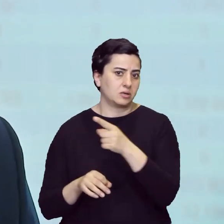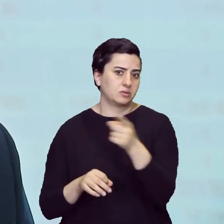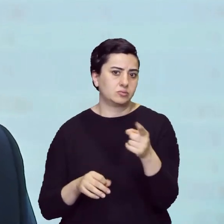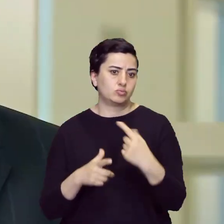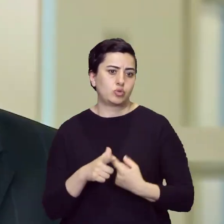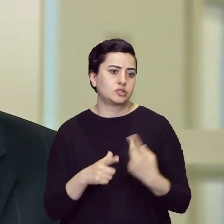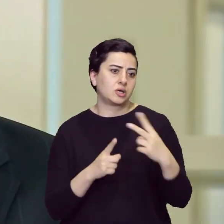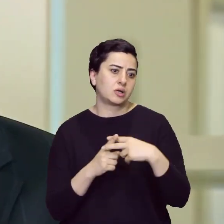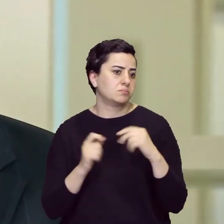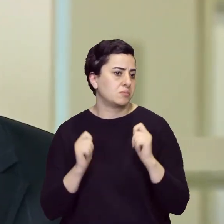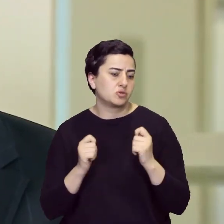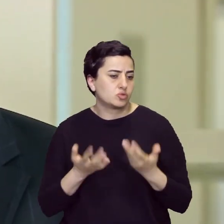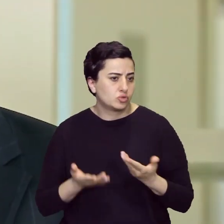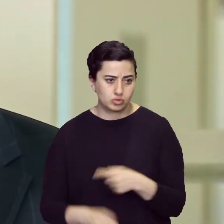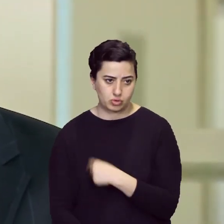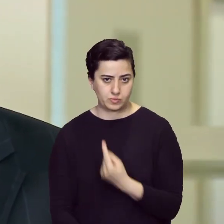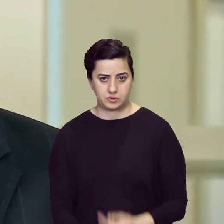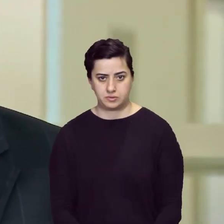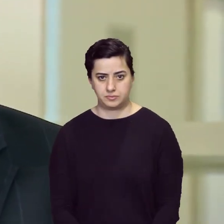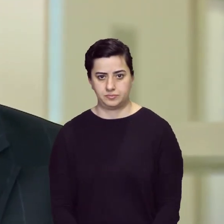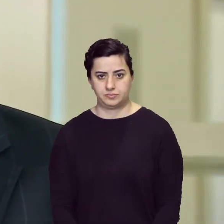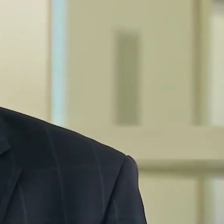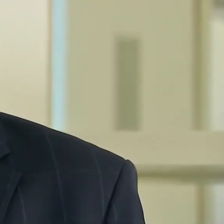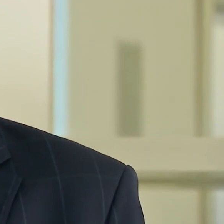da projeye dahil oldu.